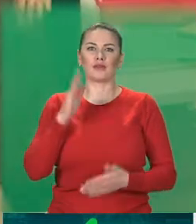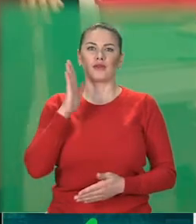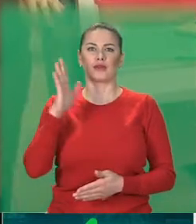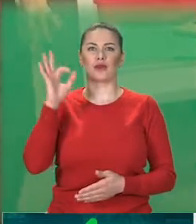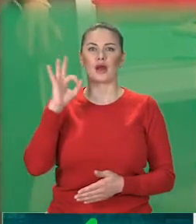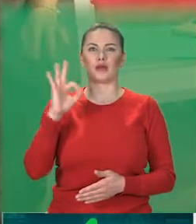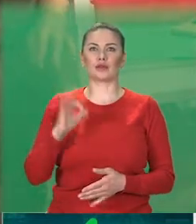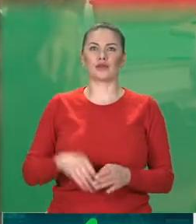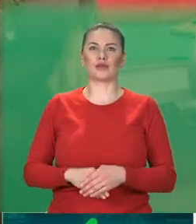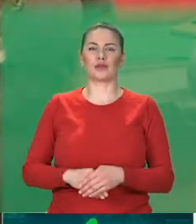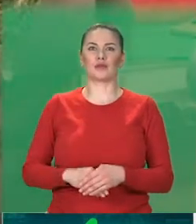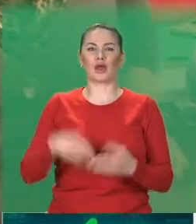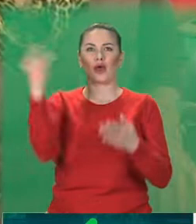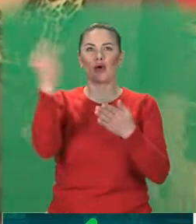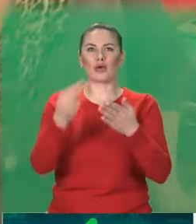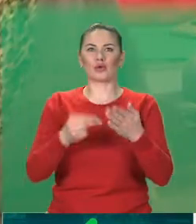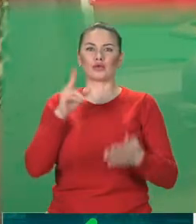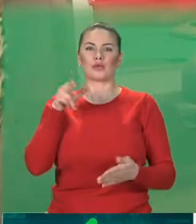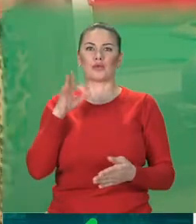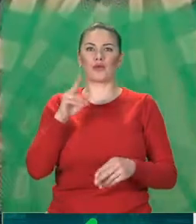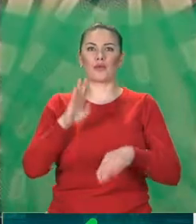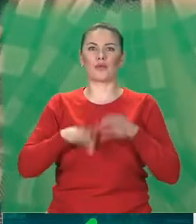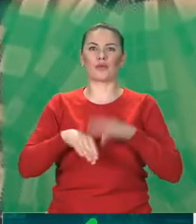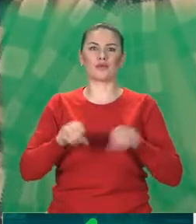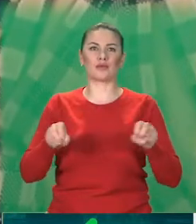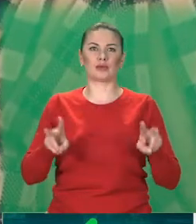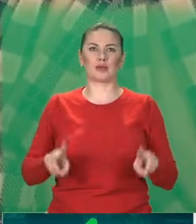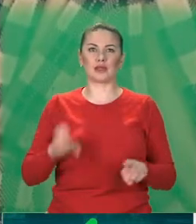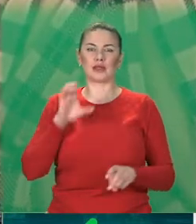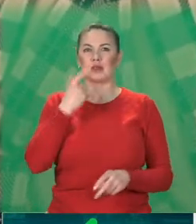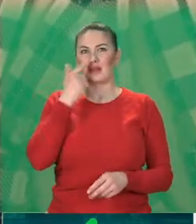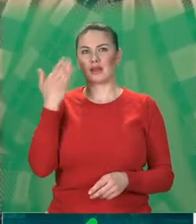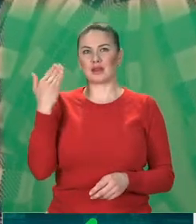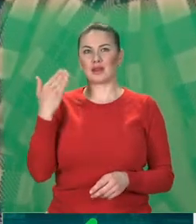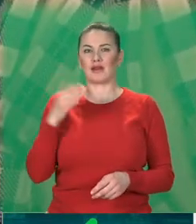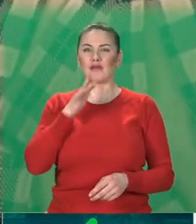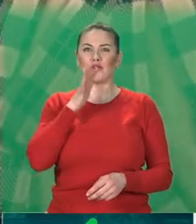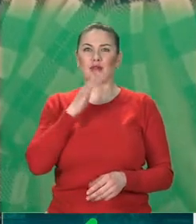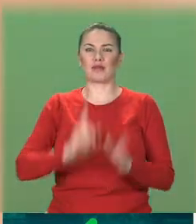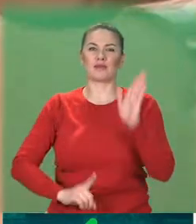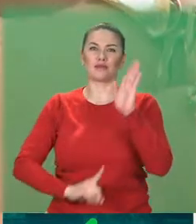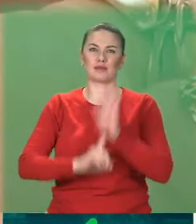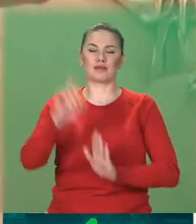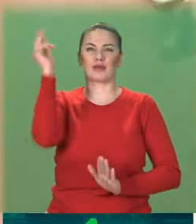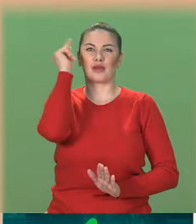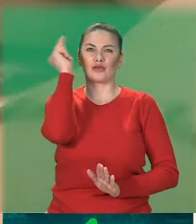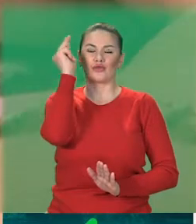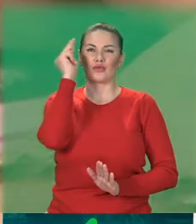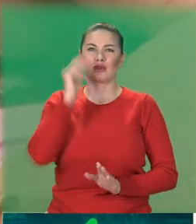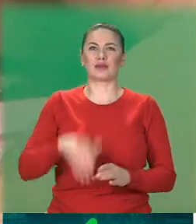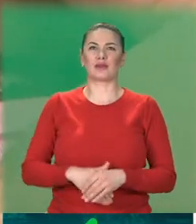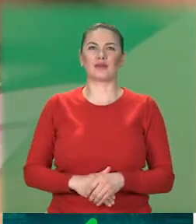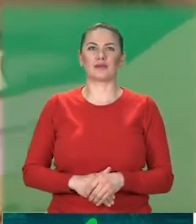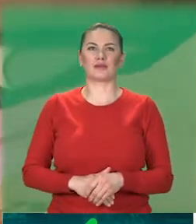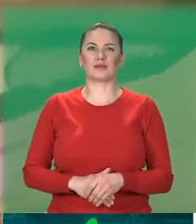накладываем. Художник по специальности Виктория Одинцова с недавних пор снова стала студенткой. Вспомнить молодость заставила любовь к вышиванию.